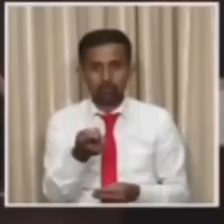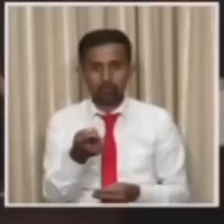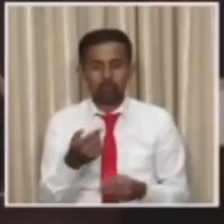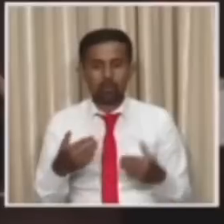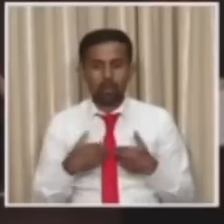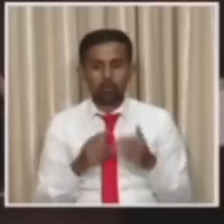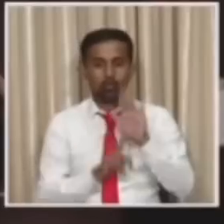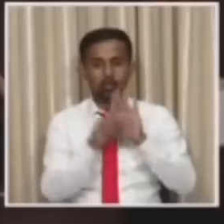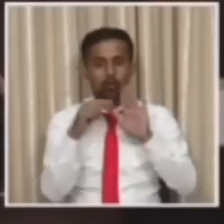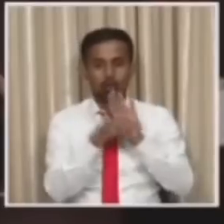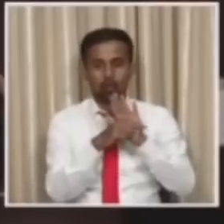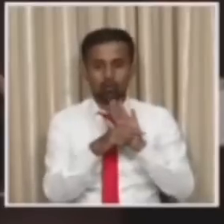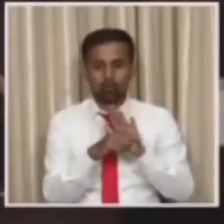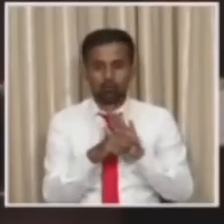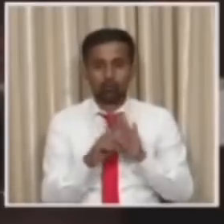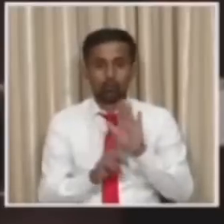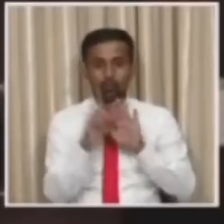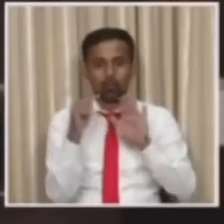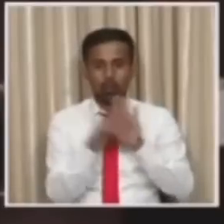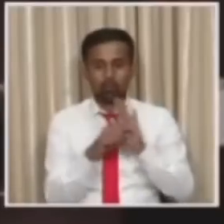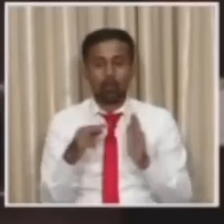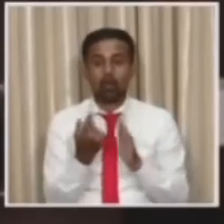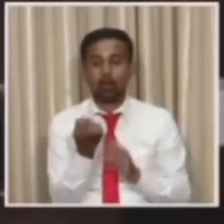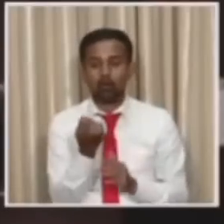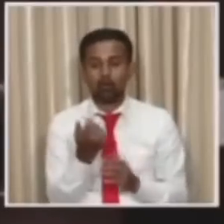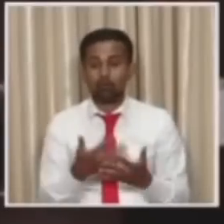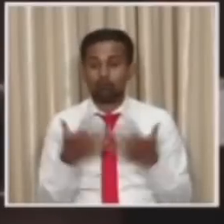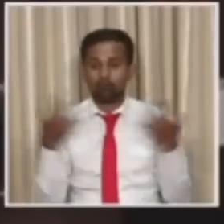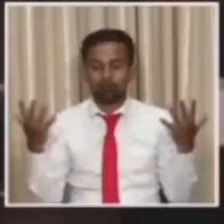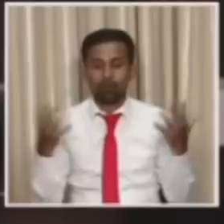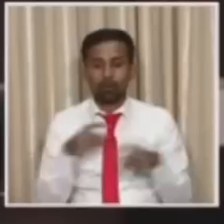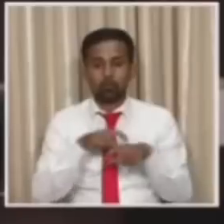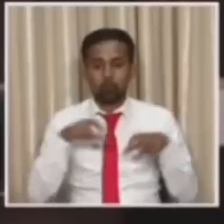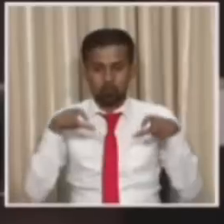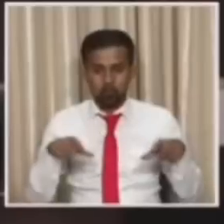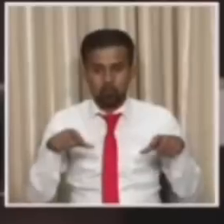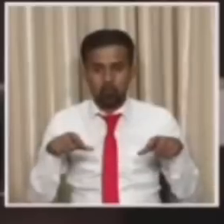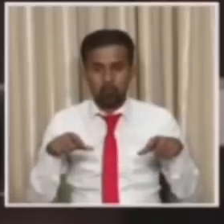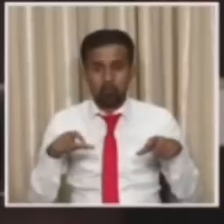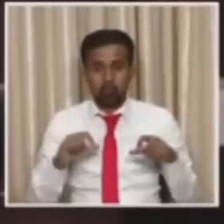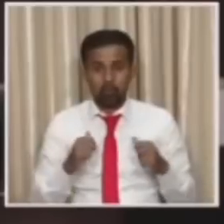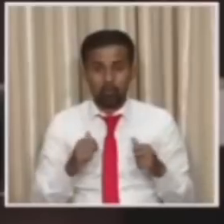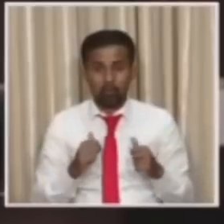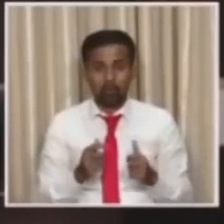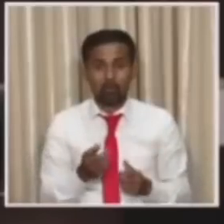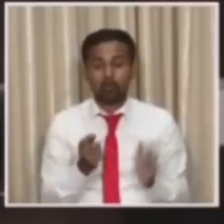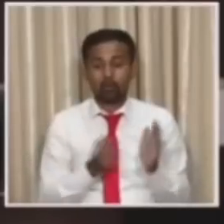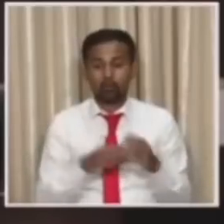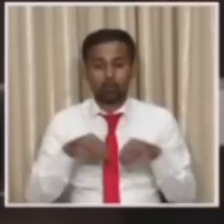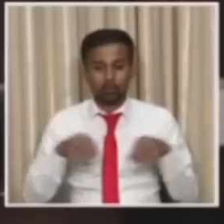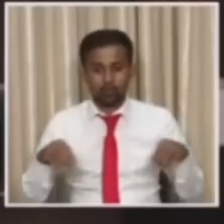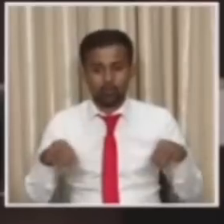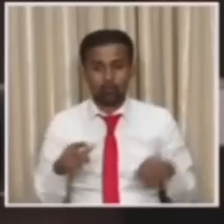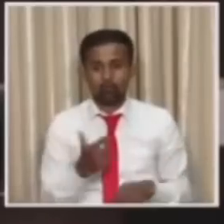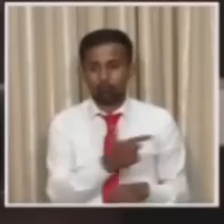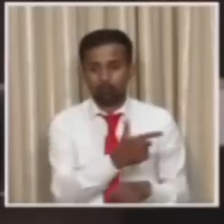අපේ උතුරු නැගෙනහිර තිබ්බ අවසන් කරන අපේ උතුරු නැගෙනහිර ආර්ථිකය විශාල වශයෙන් පදනම් වුණේ ලයිෆ් ස්ටොක්, ෆාමින්, ඇග්‍රිකල්චර්,